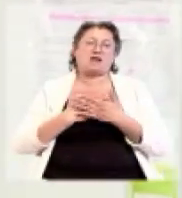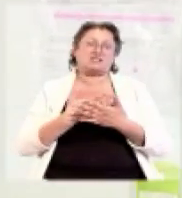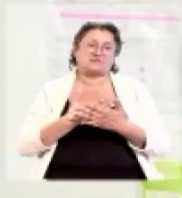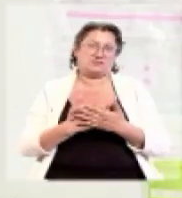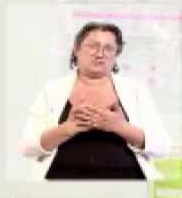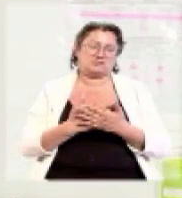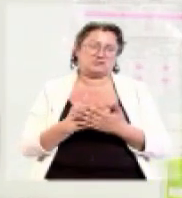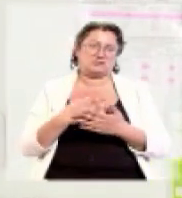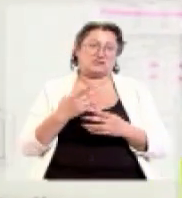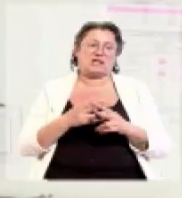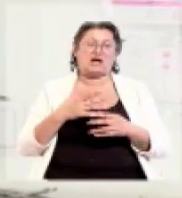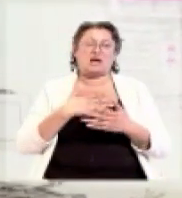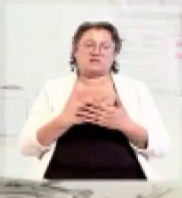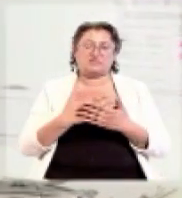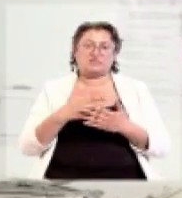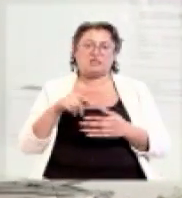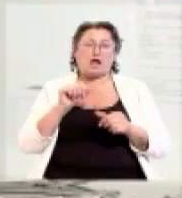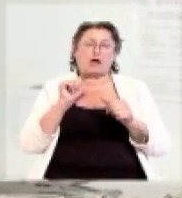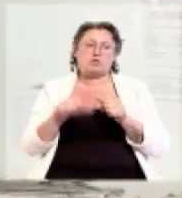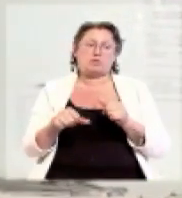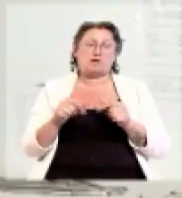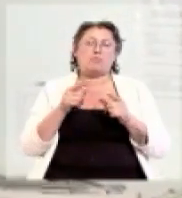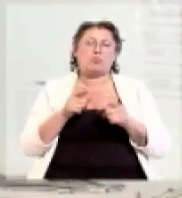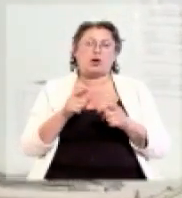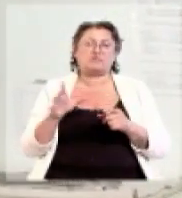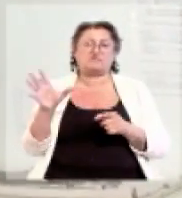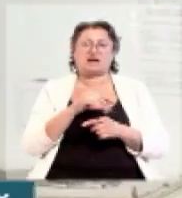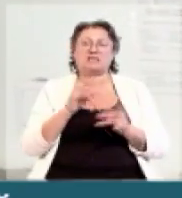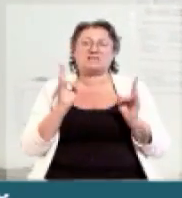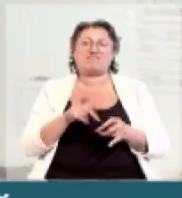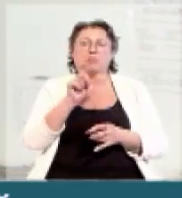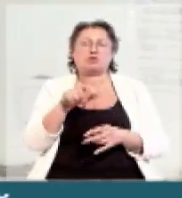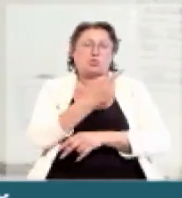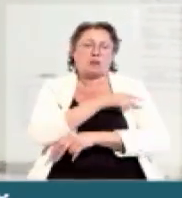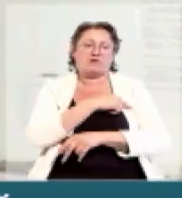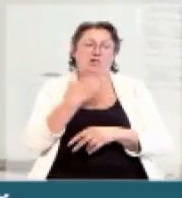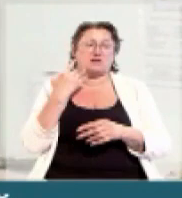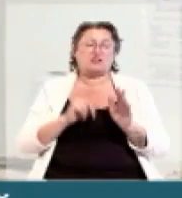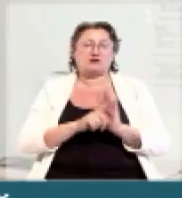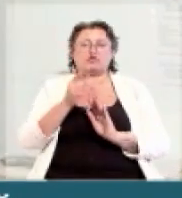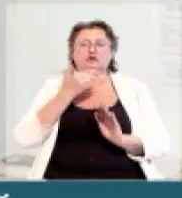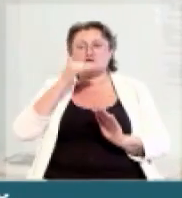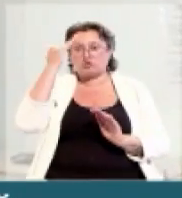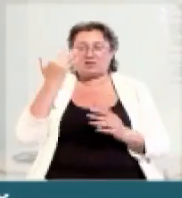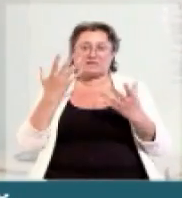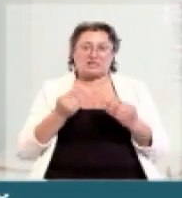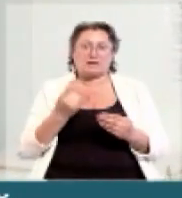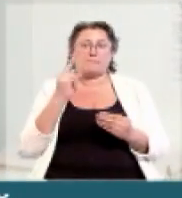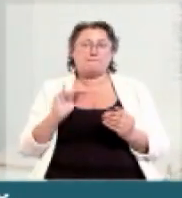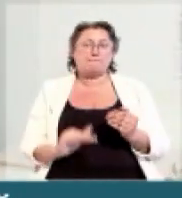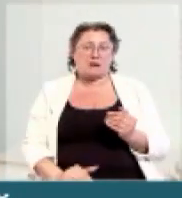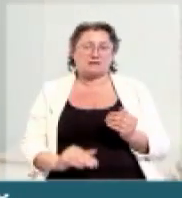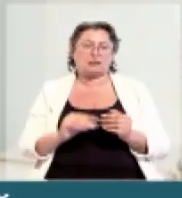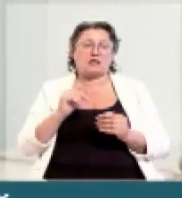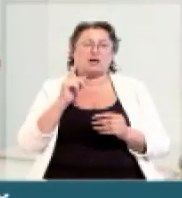активности. Кстати, о ней последнее слово особенно пугает всех травматологов. Ведь с приходом жарких деньков маленькие